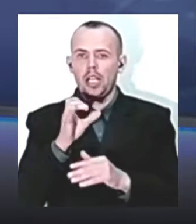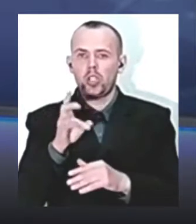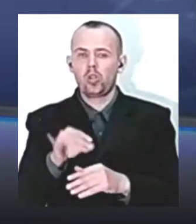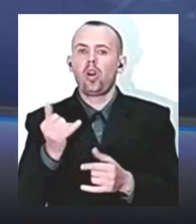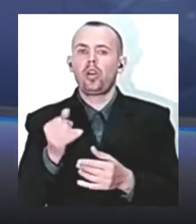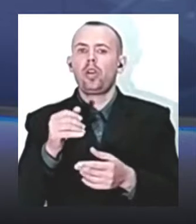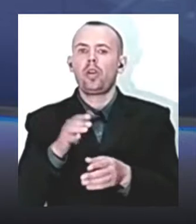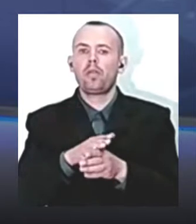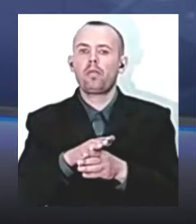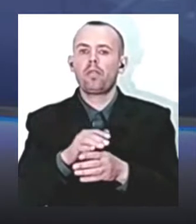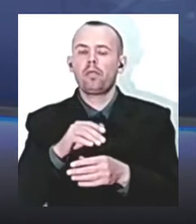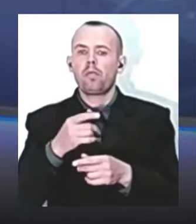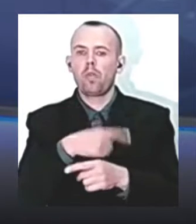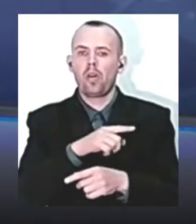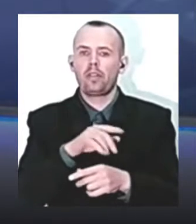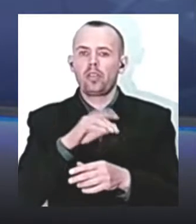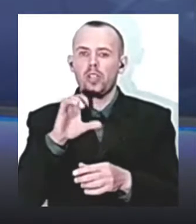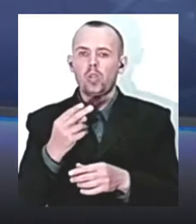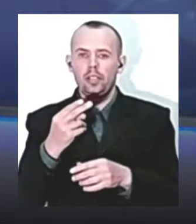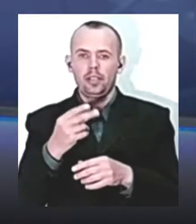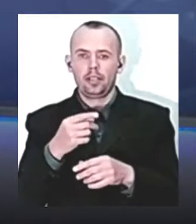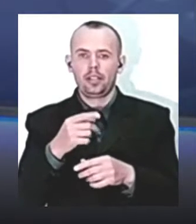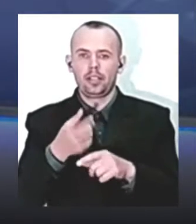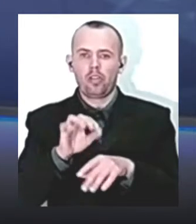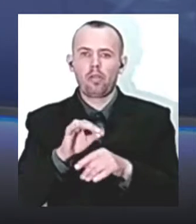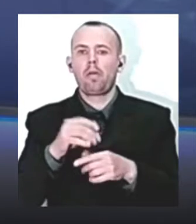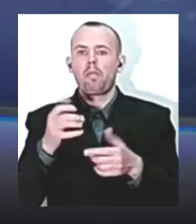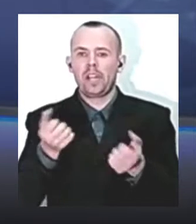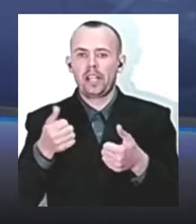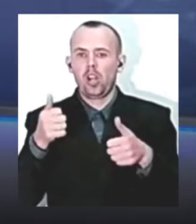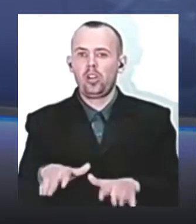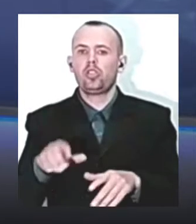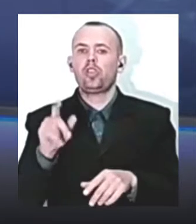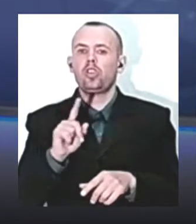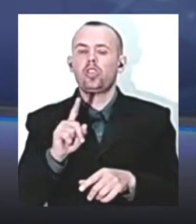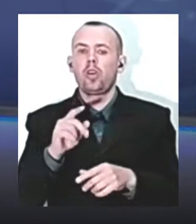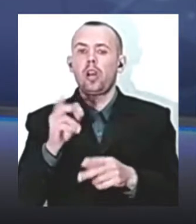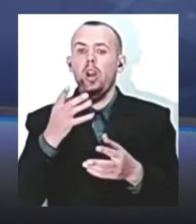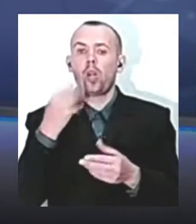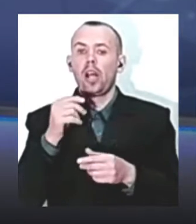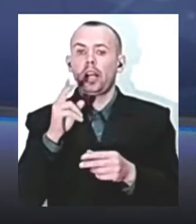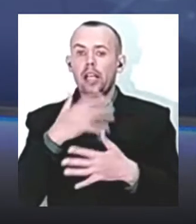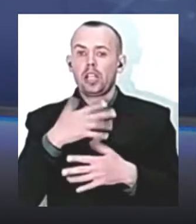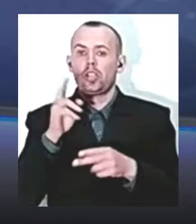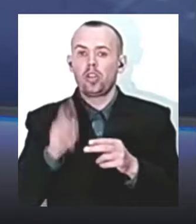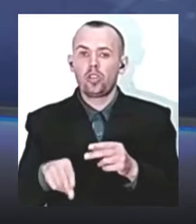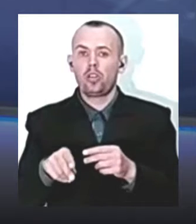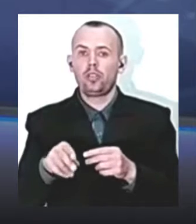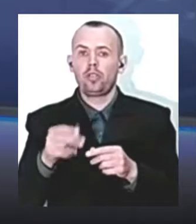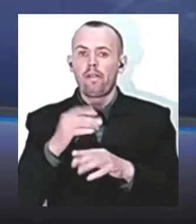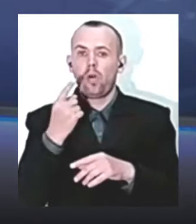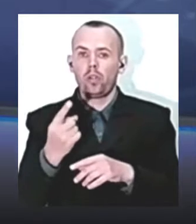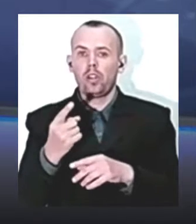лікар Центру соціально значущих хвороб прийняв рішення, що коли кисень закінчився в одному із корпусів